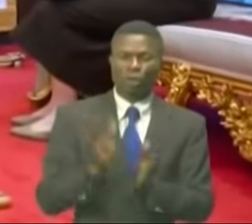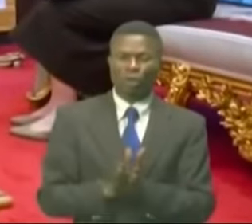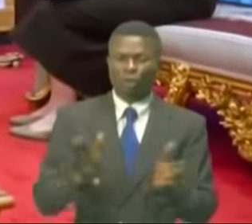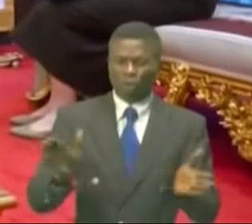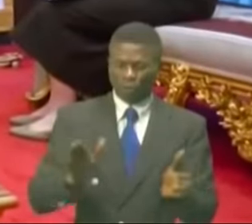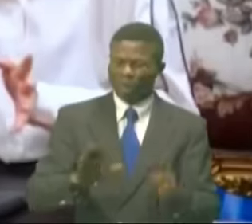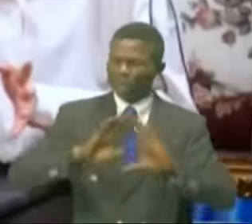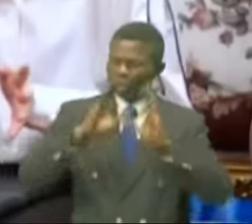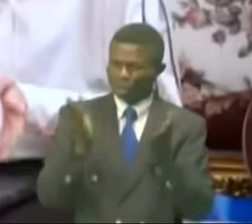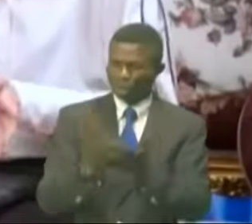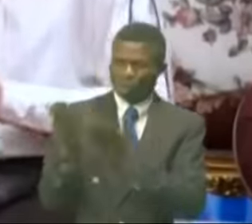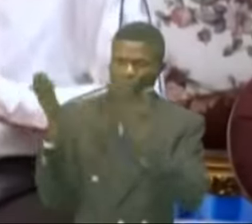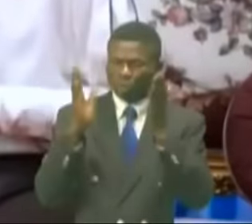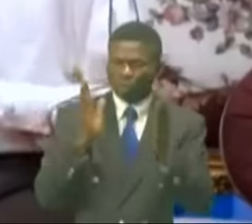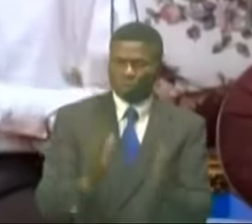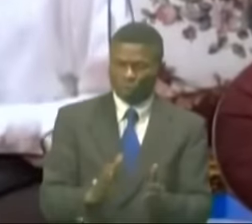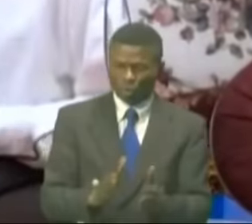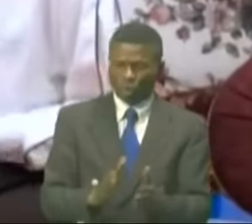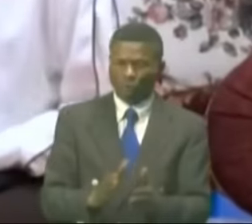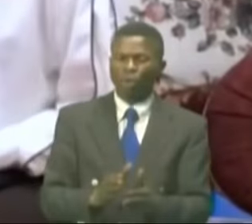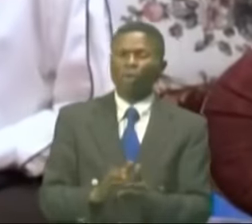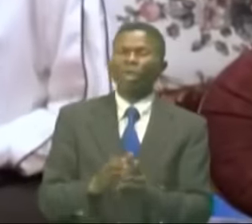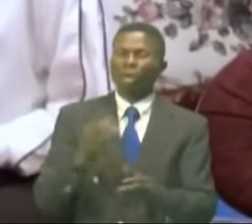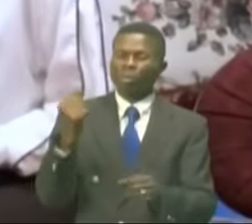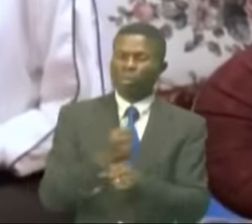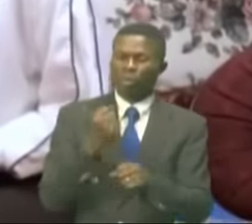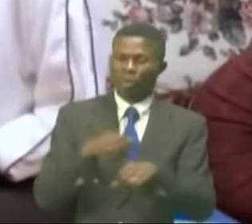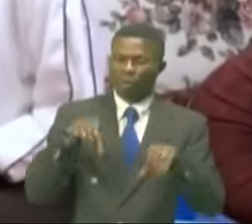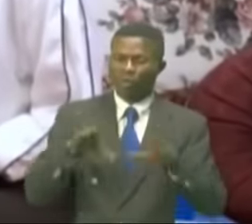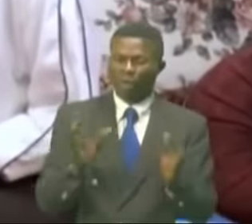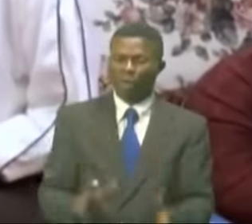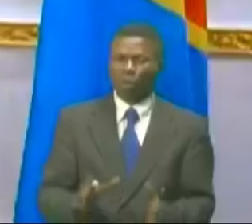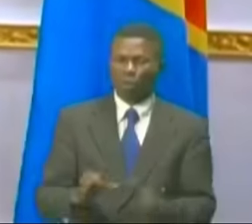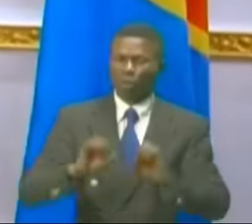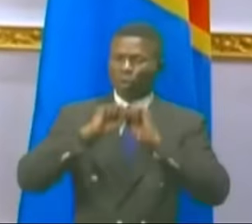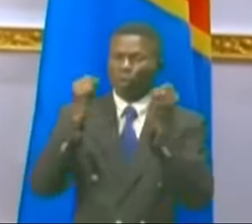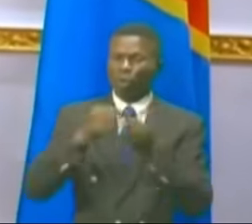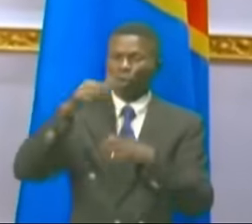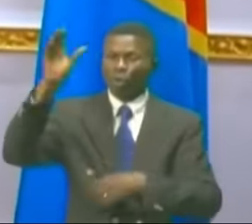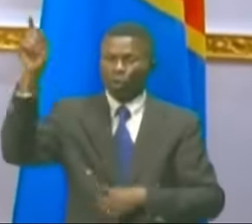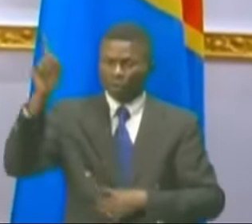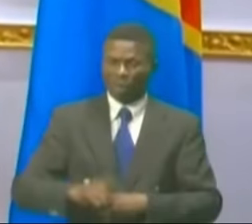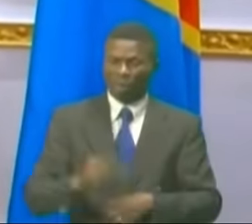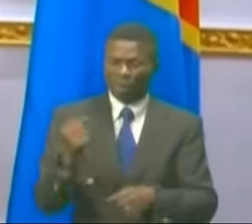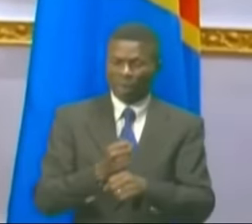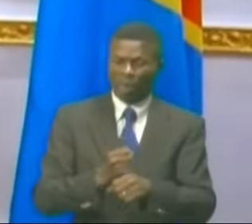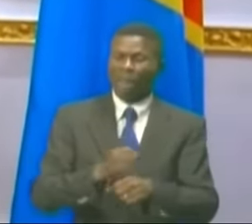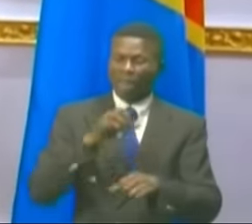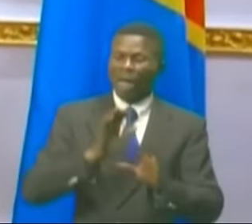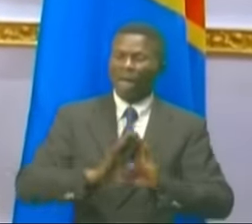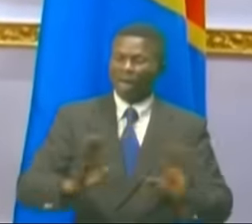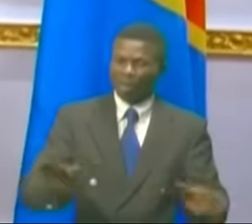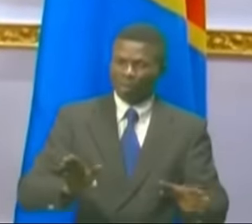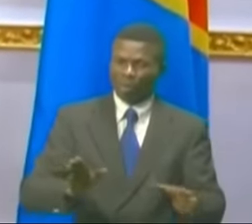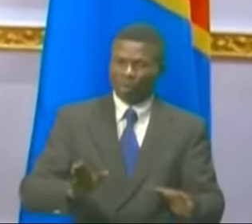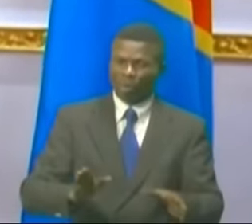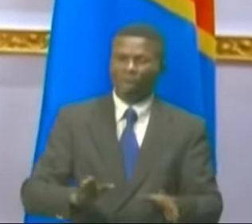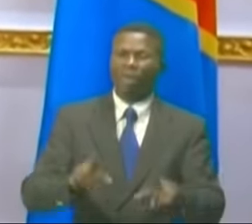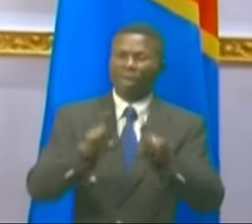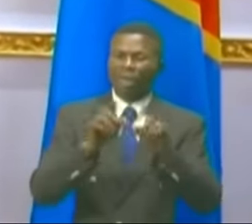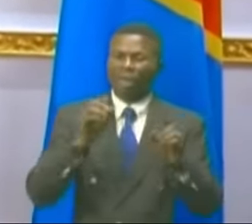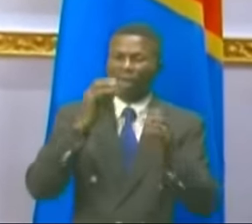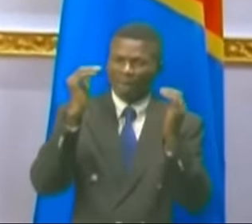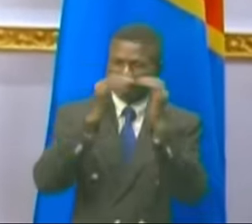les marchés qui doivent légalement revenir aux sous-traitants éligibles qui devront, une fois dans les circuits, compétir à armes égales